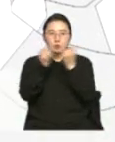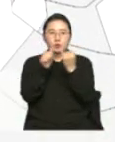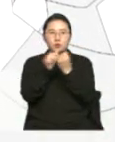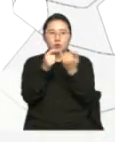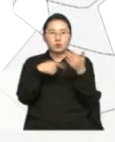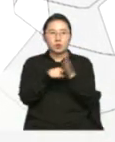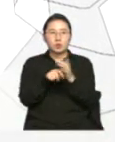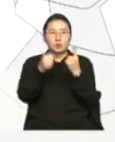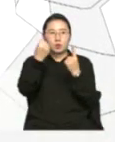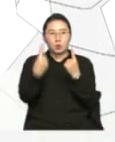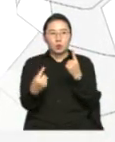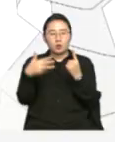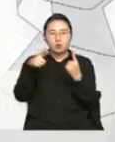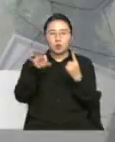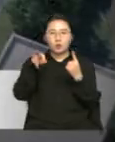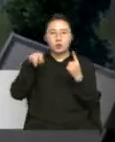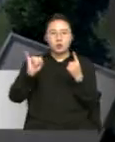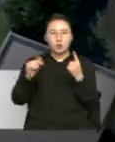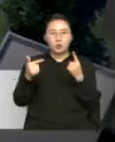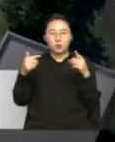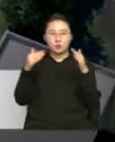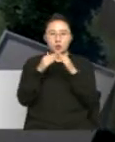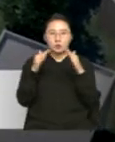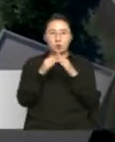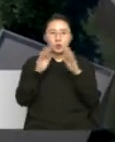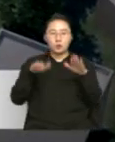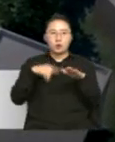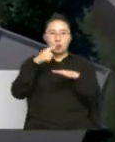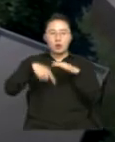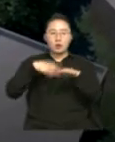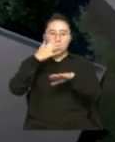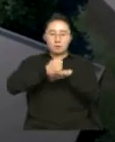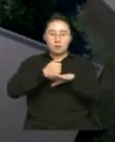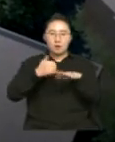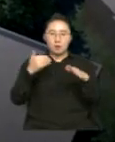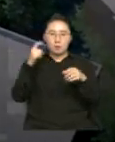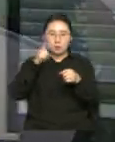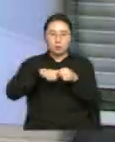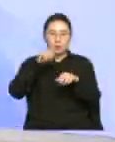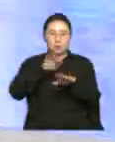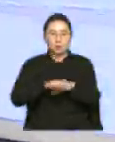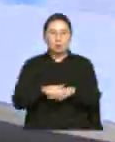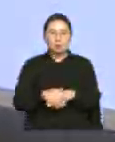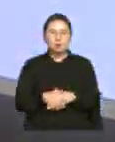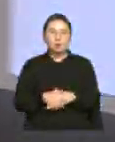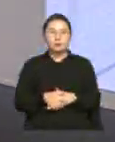위한 제1호 청신호 주택으로 변신해 올해 말 준공을 눈앞에 두고 있습니다.